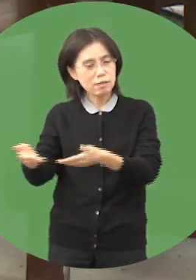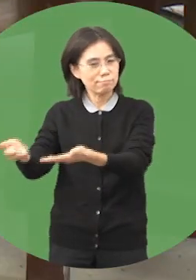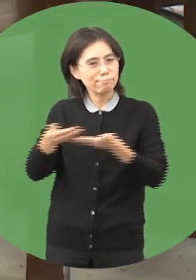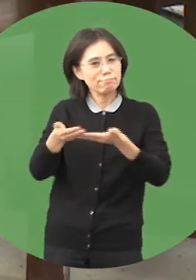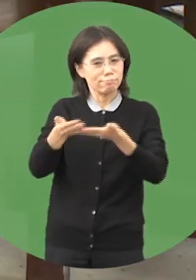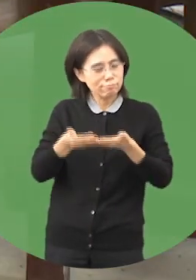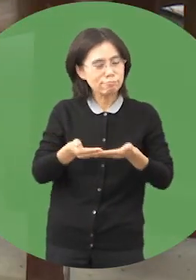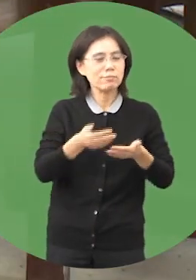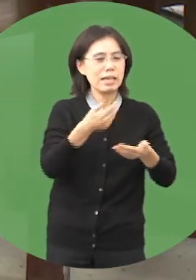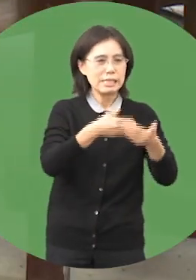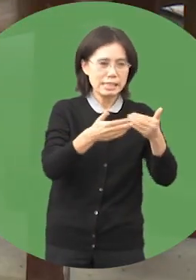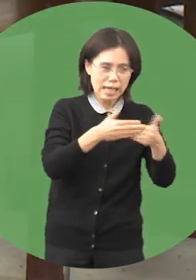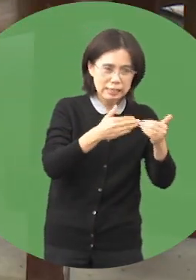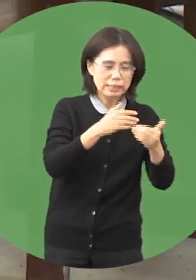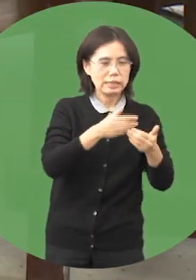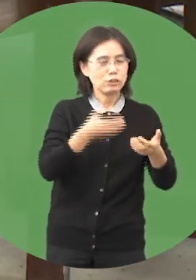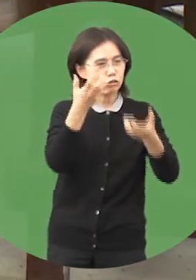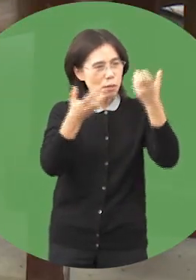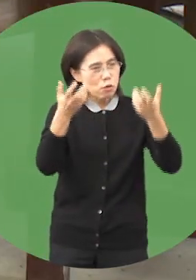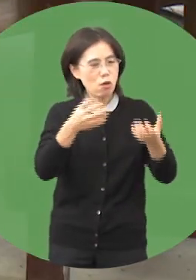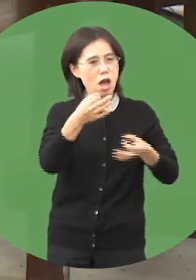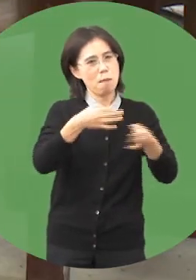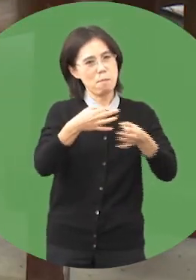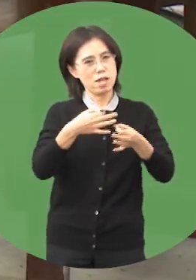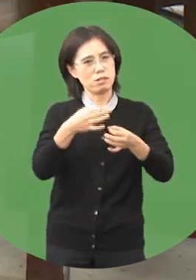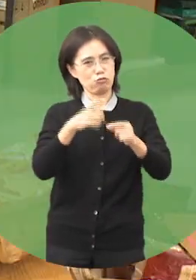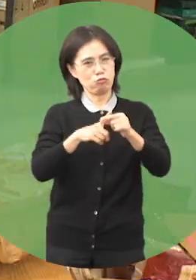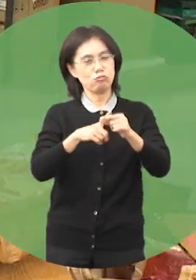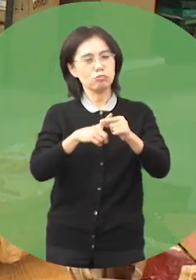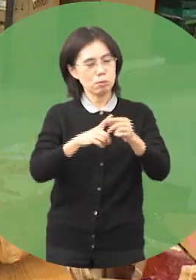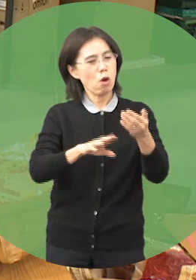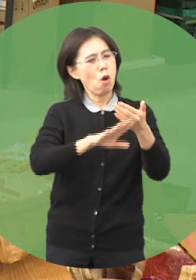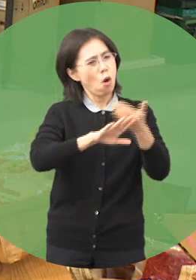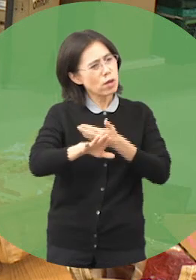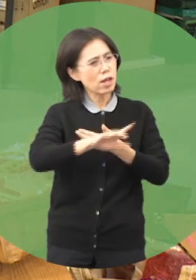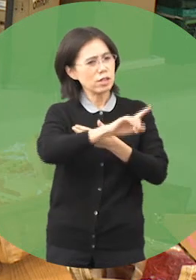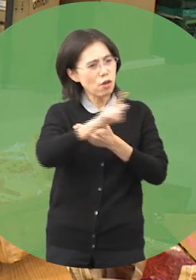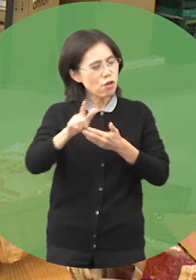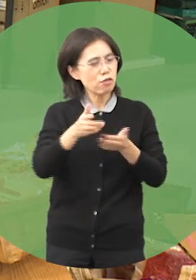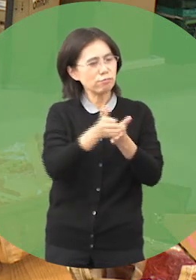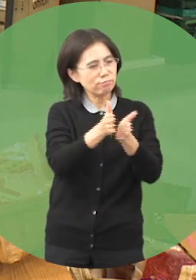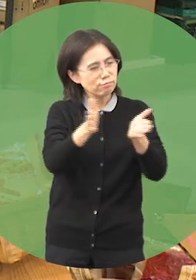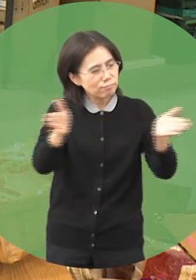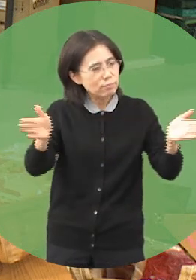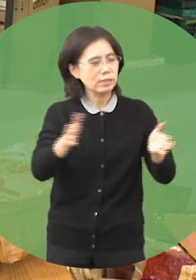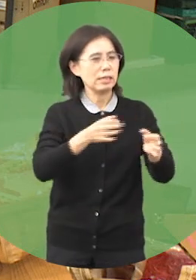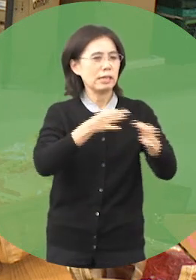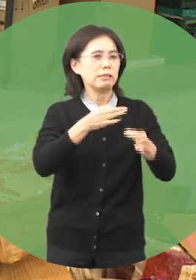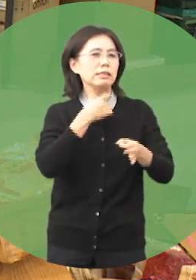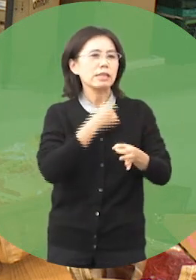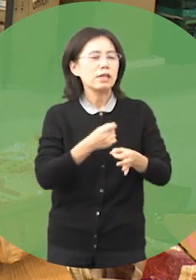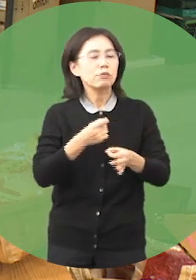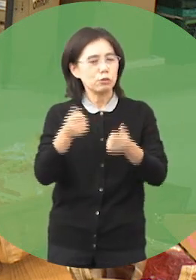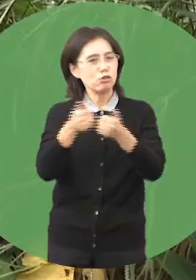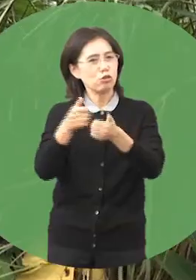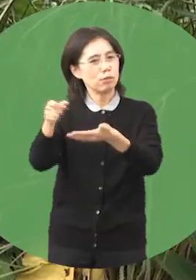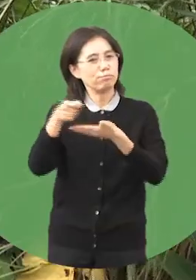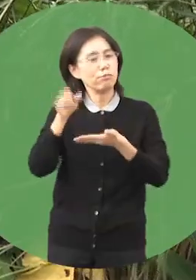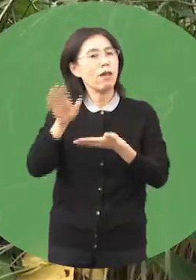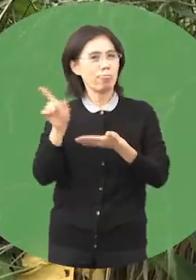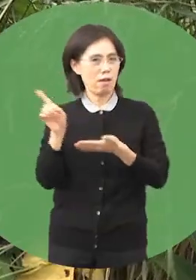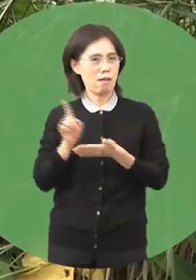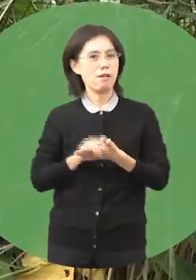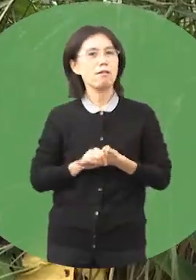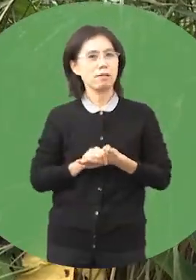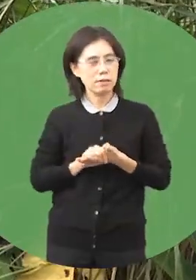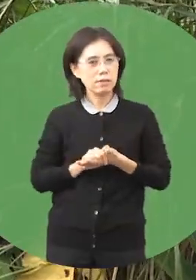や果物を販売していますが、もっと外に向けて事業を展開させたいという思いから相談に来られました。ハッピ